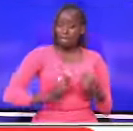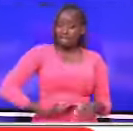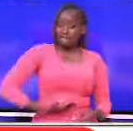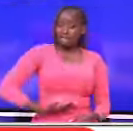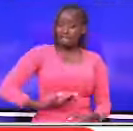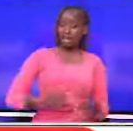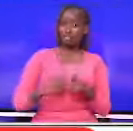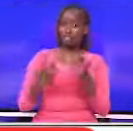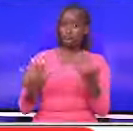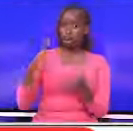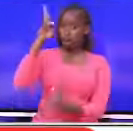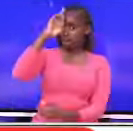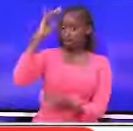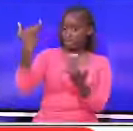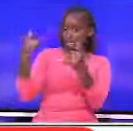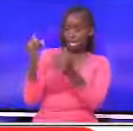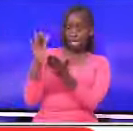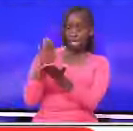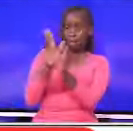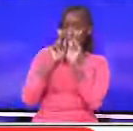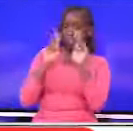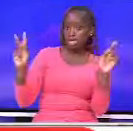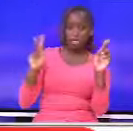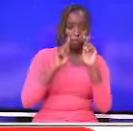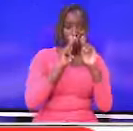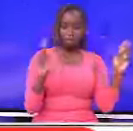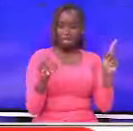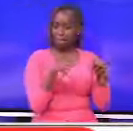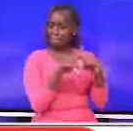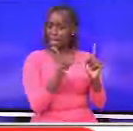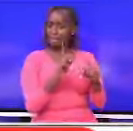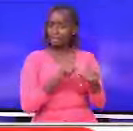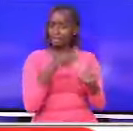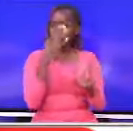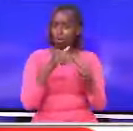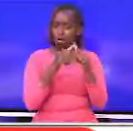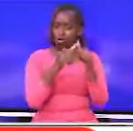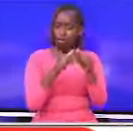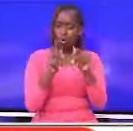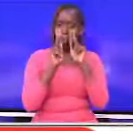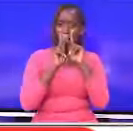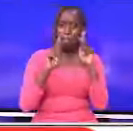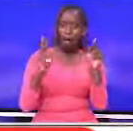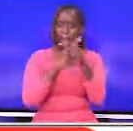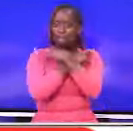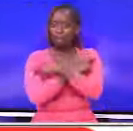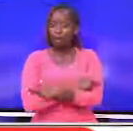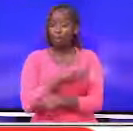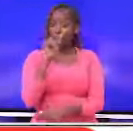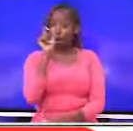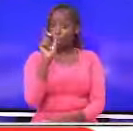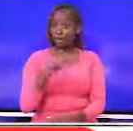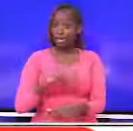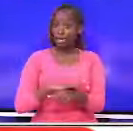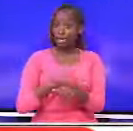nao wakijaribu kudumisha amani. Ila, polisi walipokuwa wakiendelea kurejesha utulivu, mtu mmoja